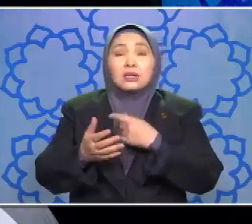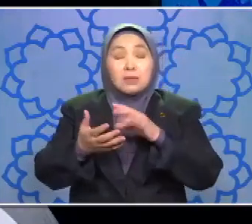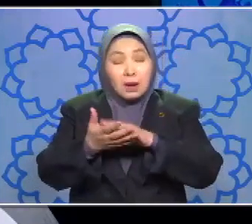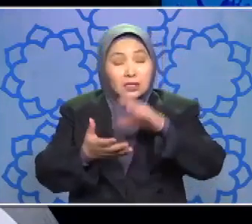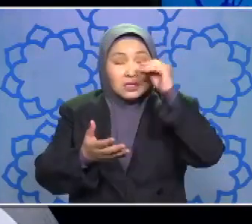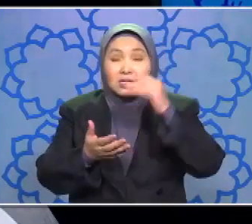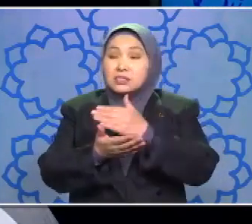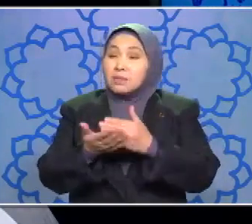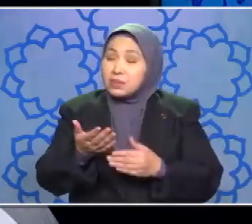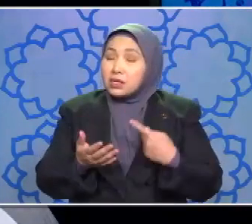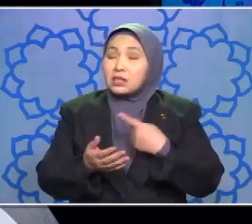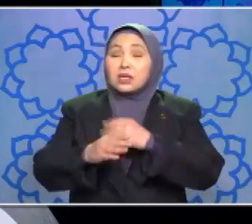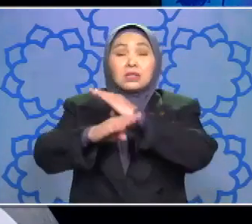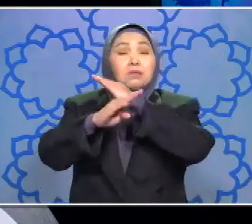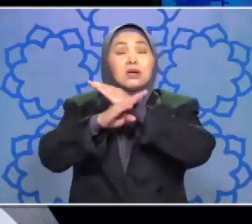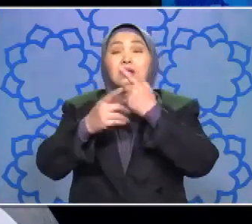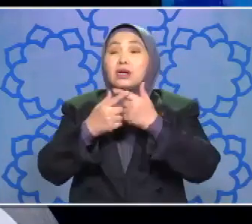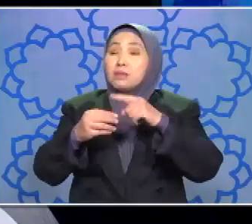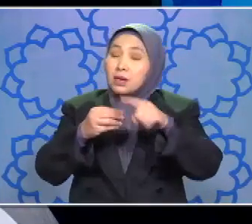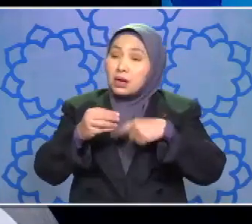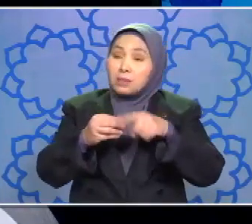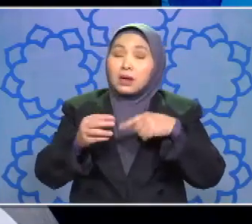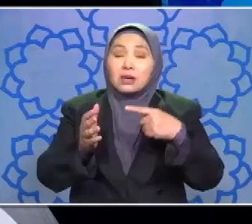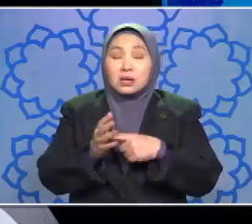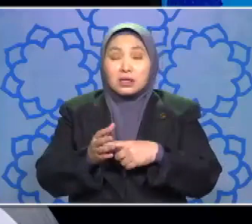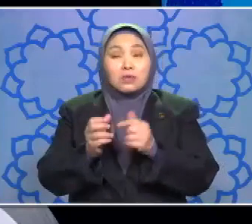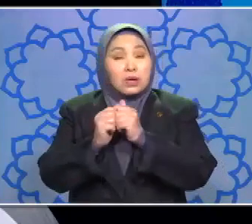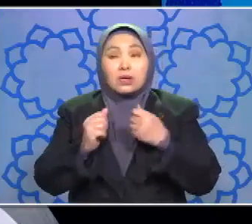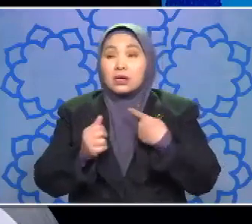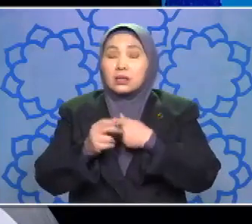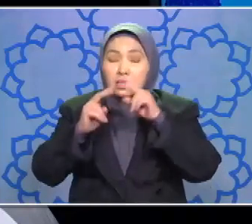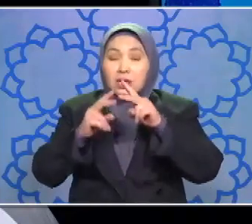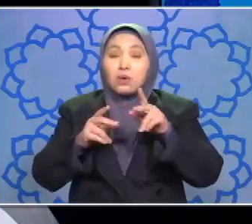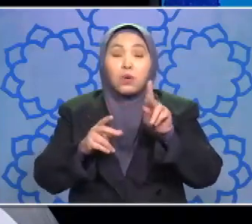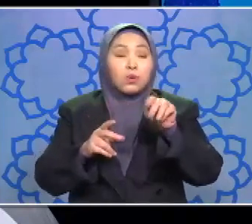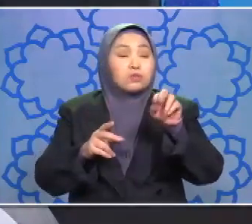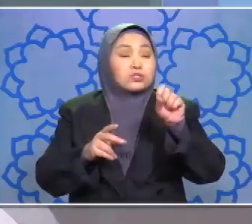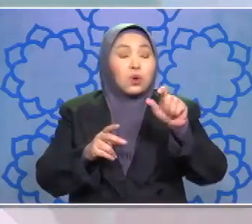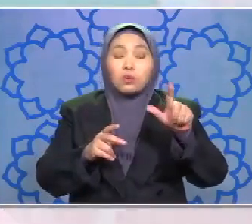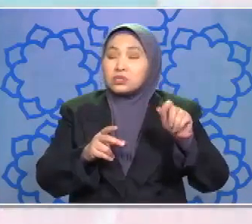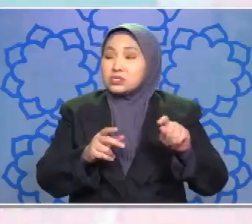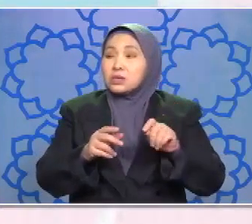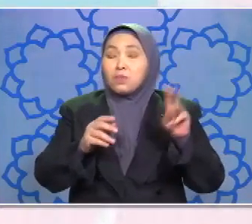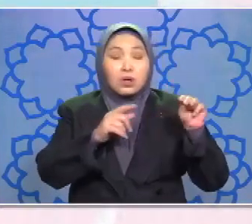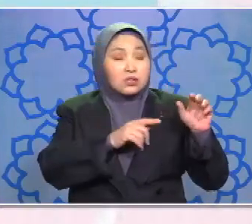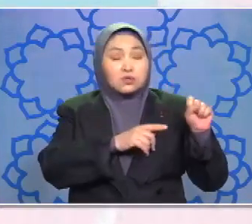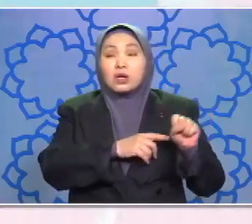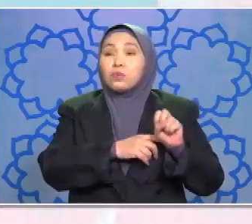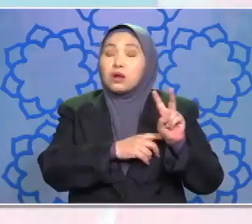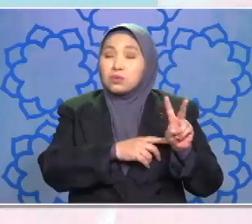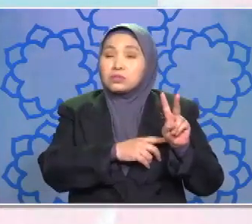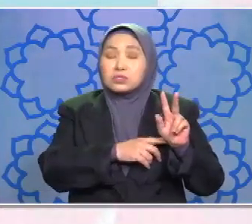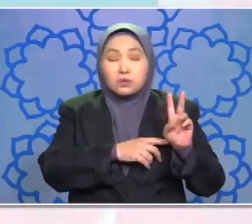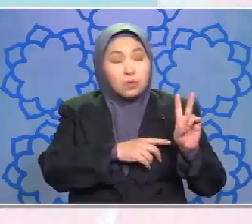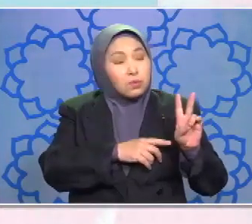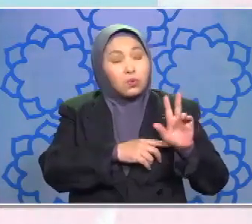sesuatu dan kita terlindung daripada perkara-perkara ini. Mari sama-sama kita lihat resolusi akhir kita daripada halaman 272. Yang